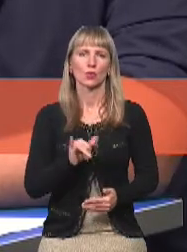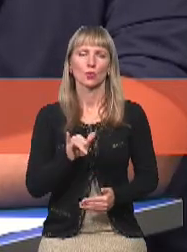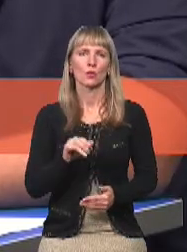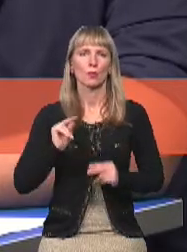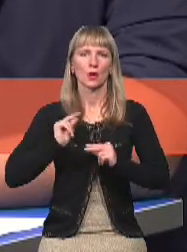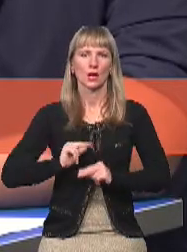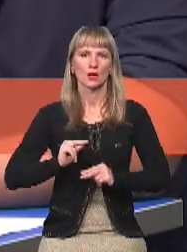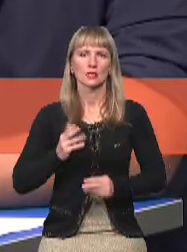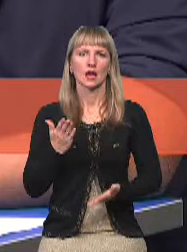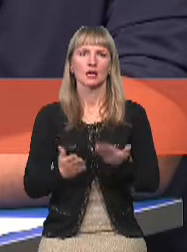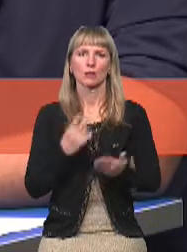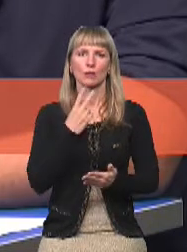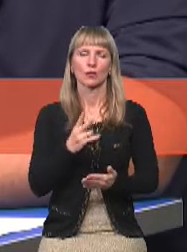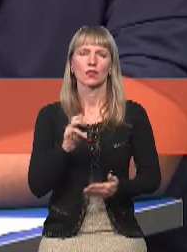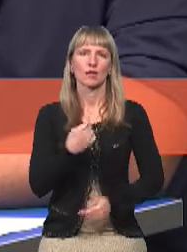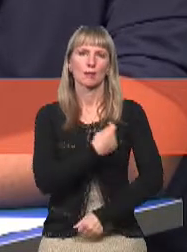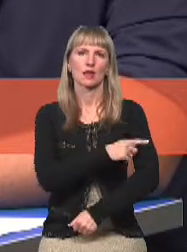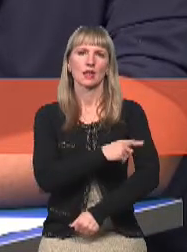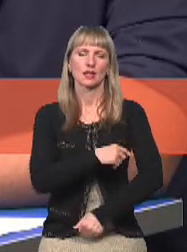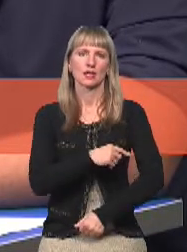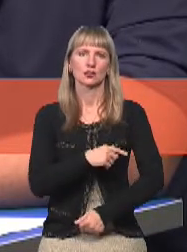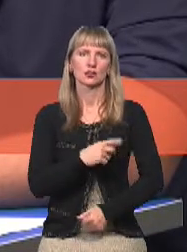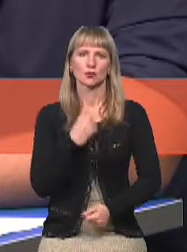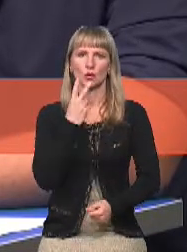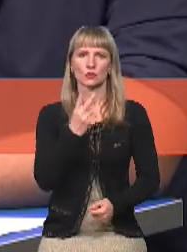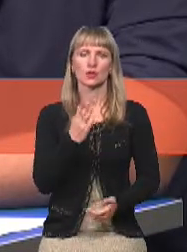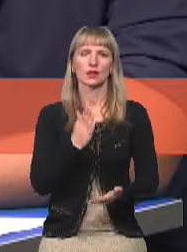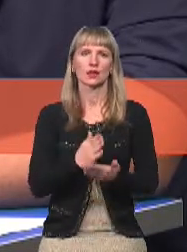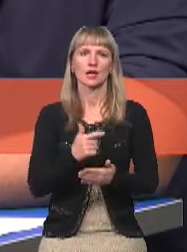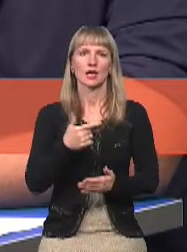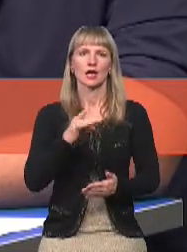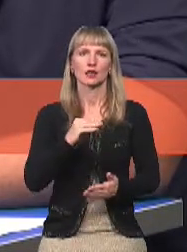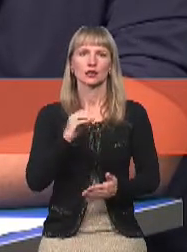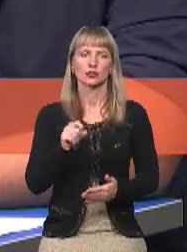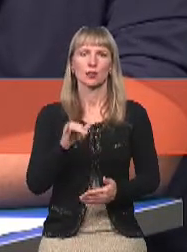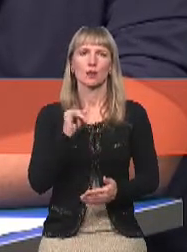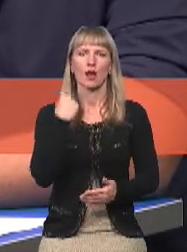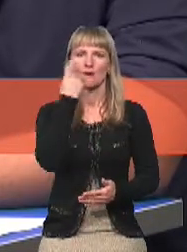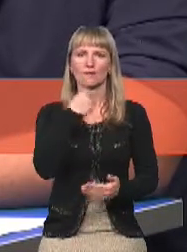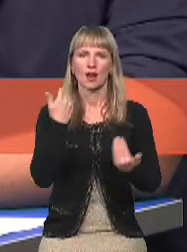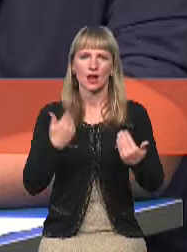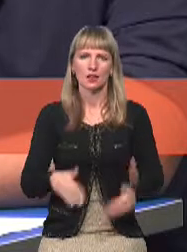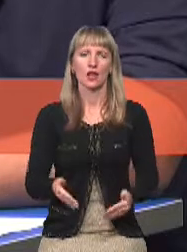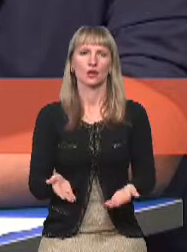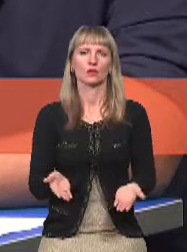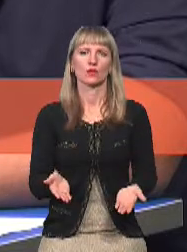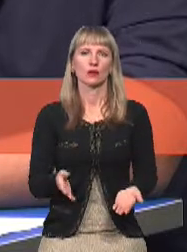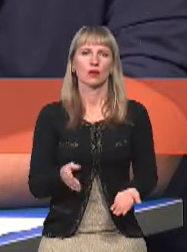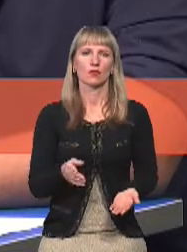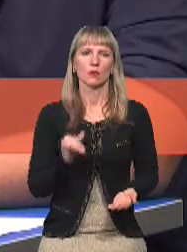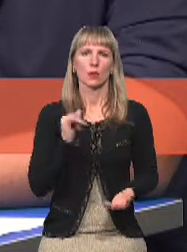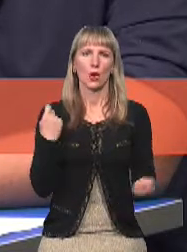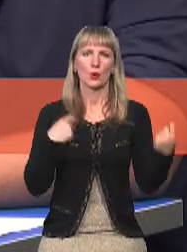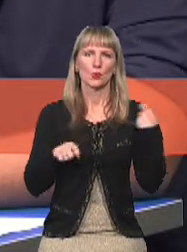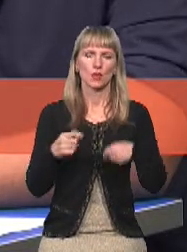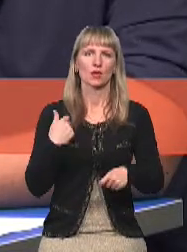праці, але якщо подивитися на їх медичні ознаки, в них є грижа, вони погано виглядають, вони погано вдягнені,